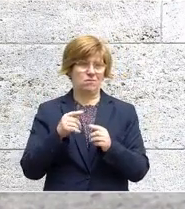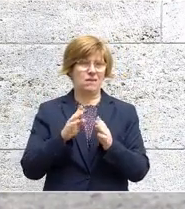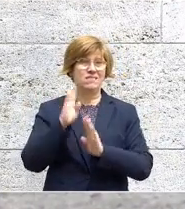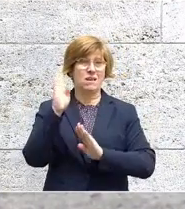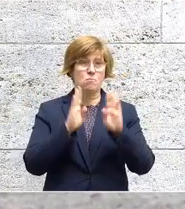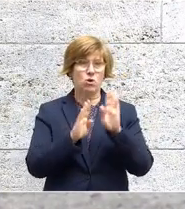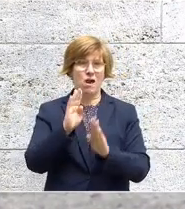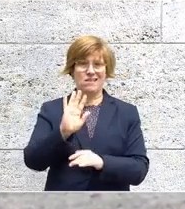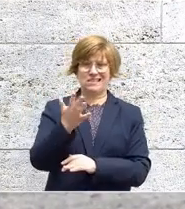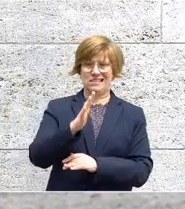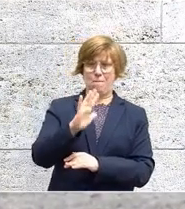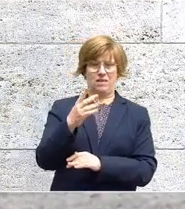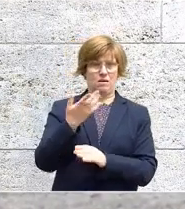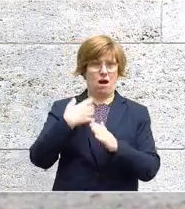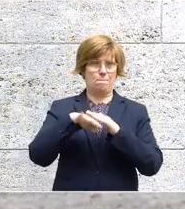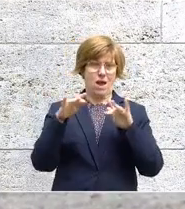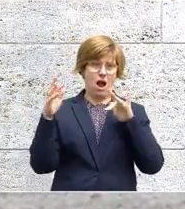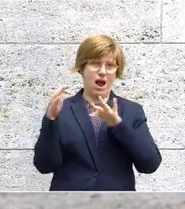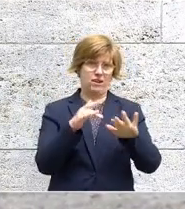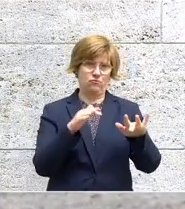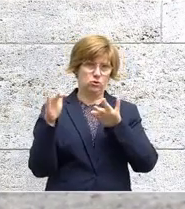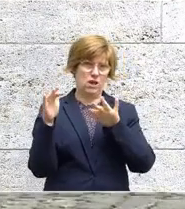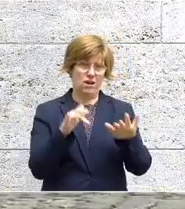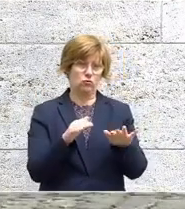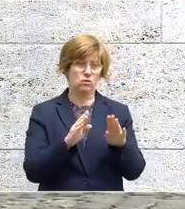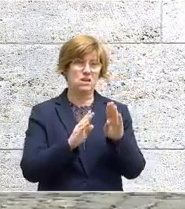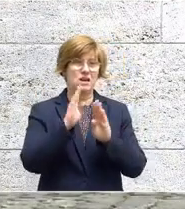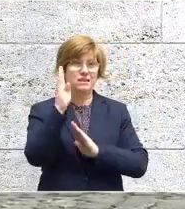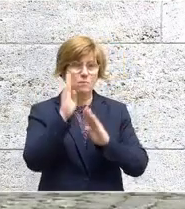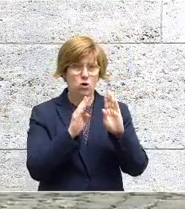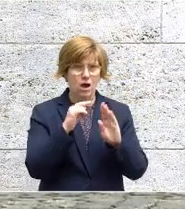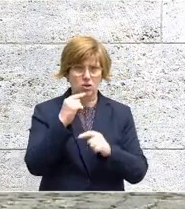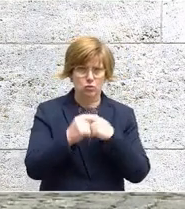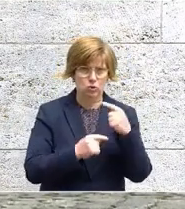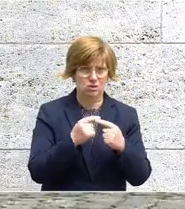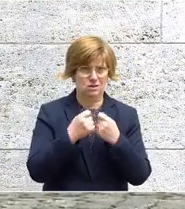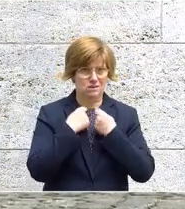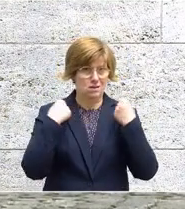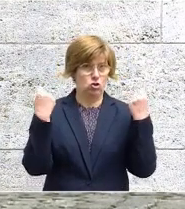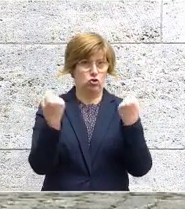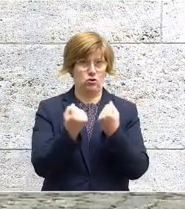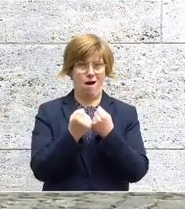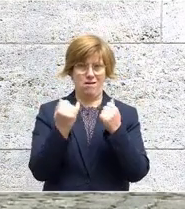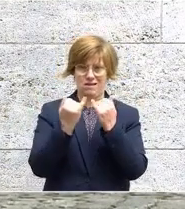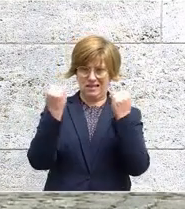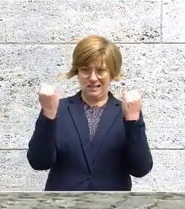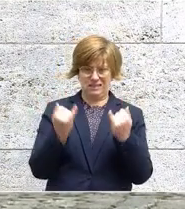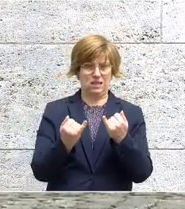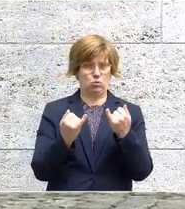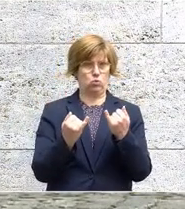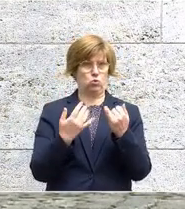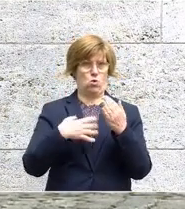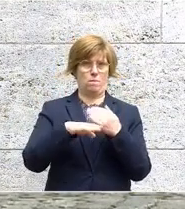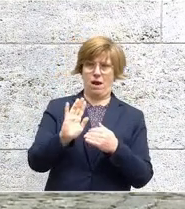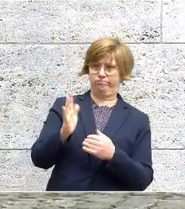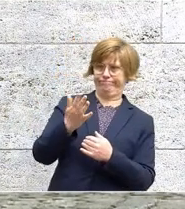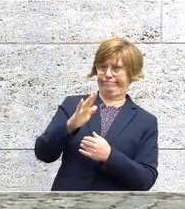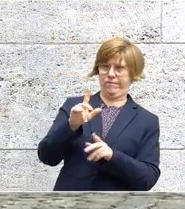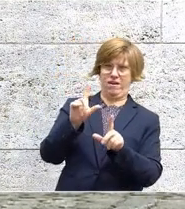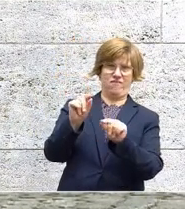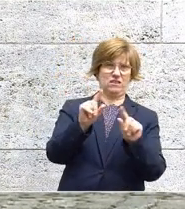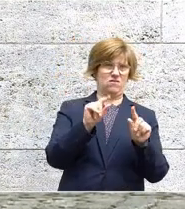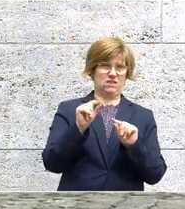Demokratieskeptiker an Einfluss, werden demokratische Prozesse und staatliche Institutionen immer mehr in Frage